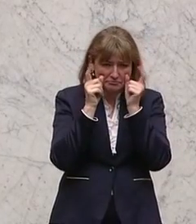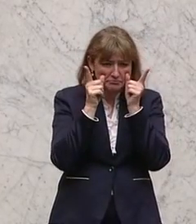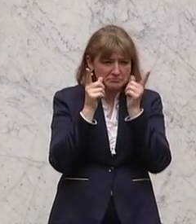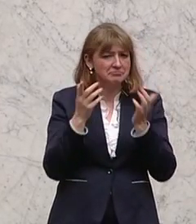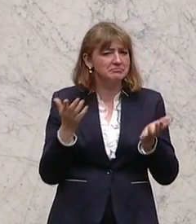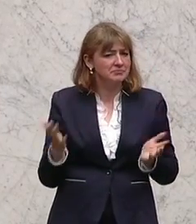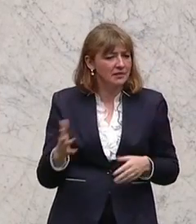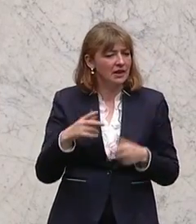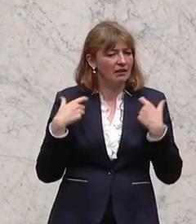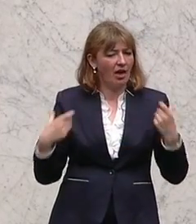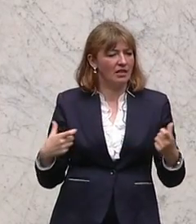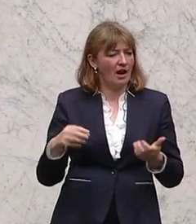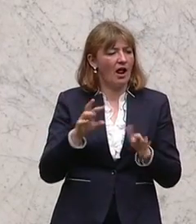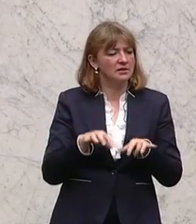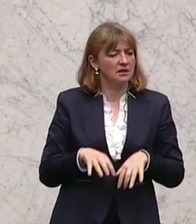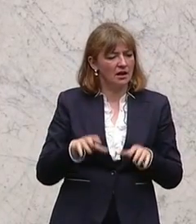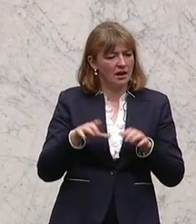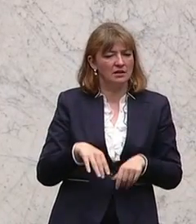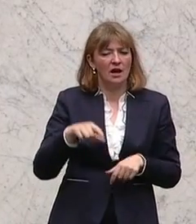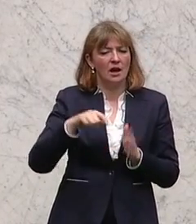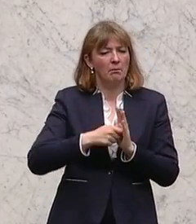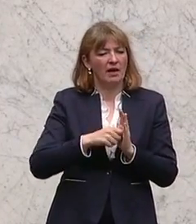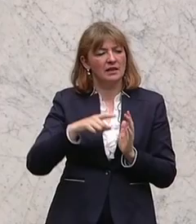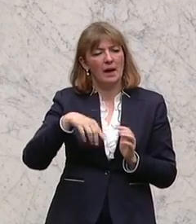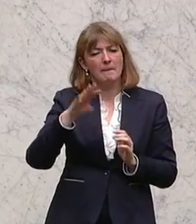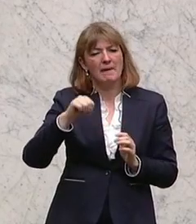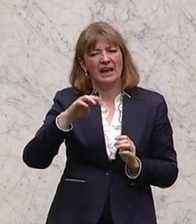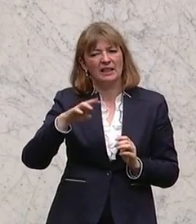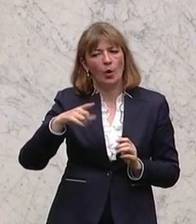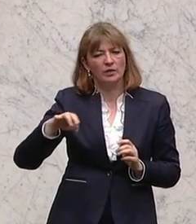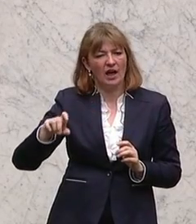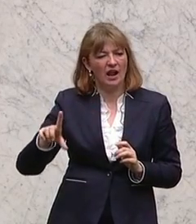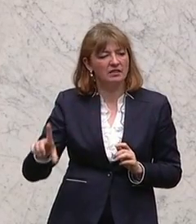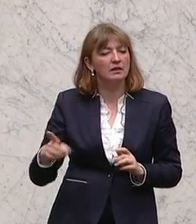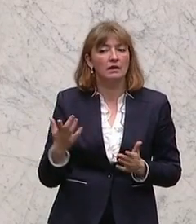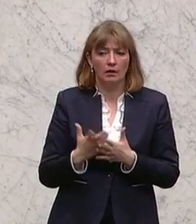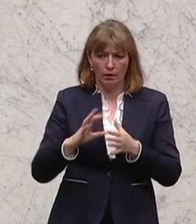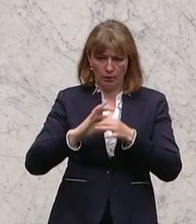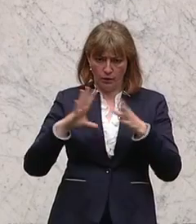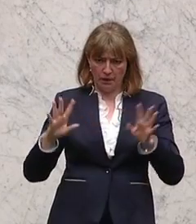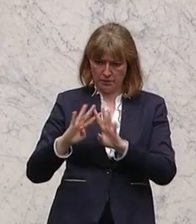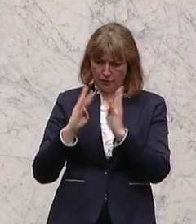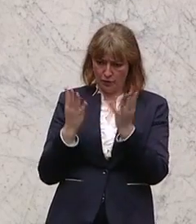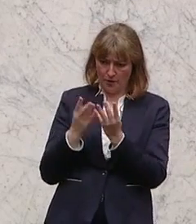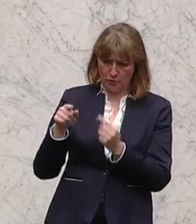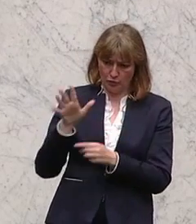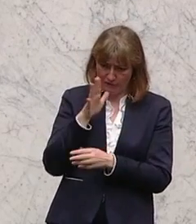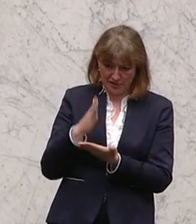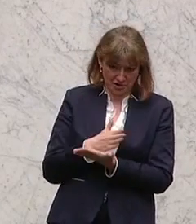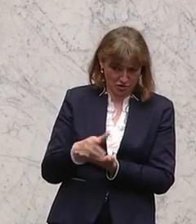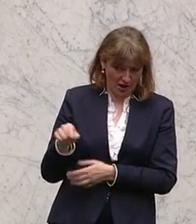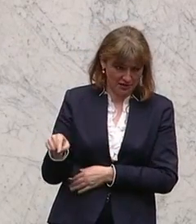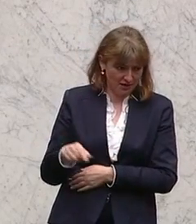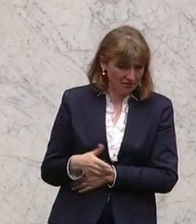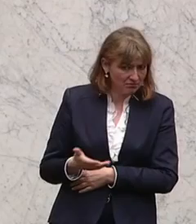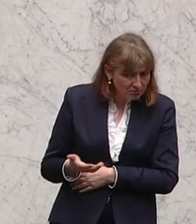als der Generalsekretär Peter MacDonald meint, ein unabhängiges Gremium wird dort entscheiden. Meine geschätzten